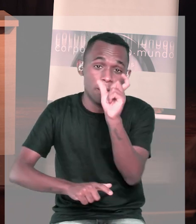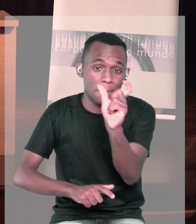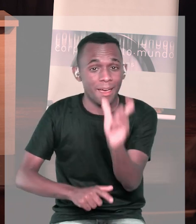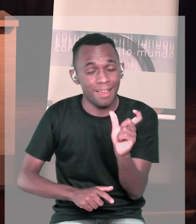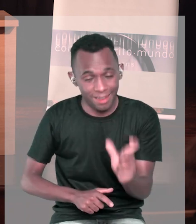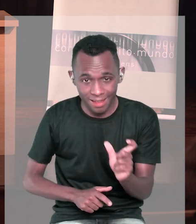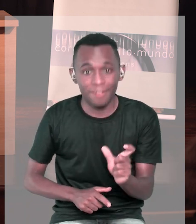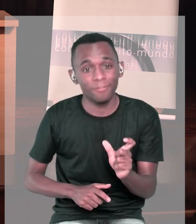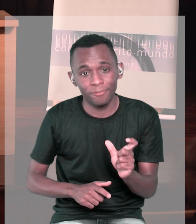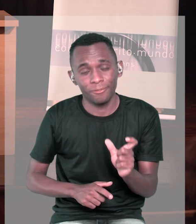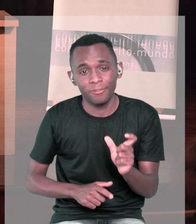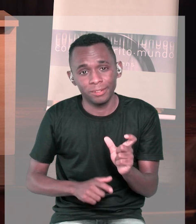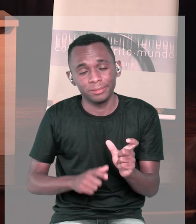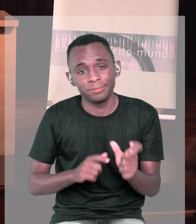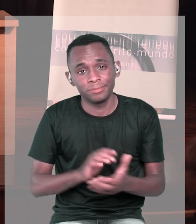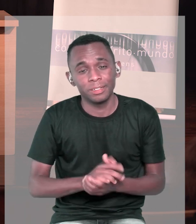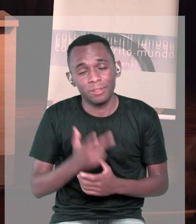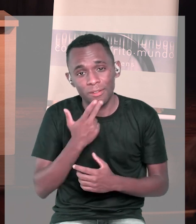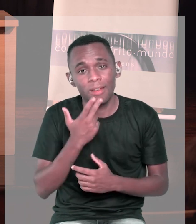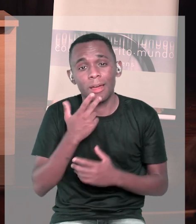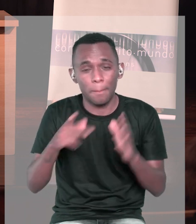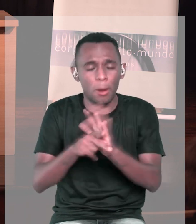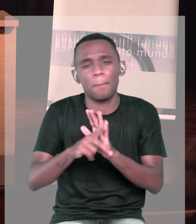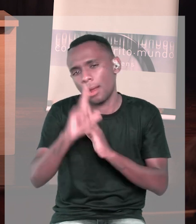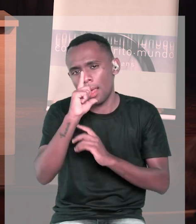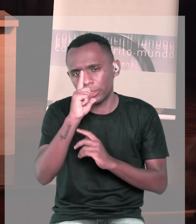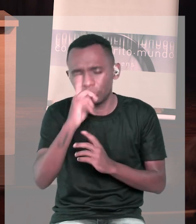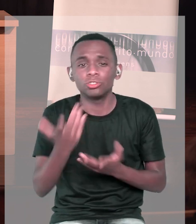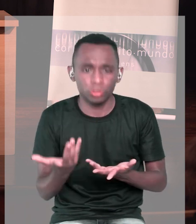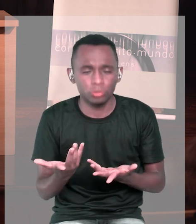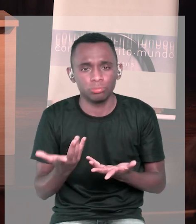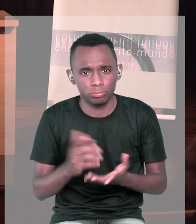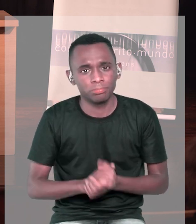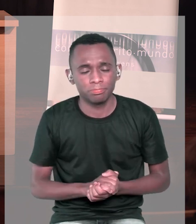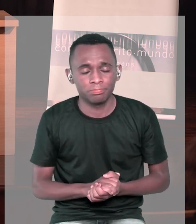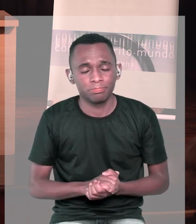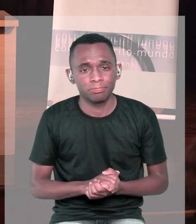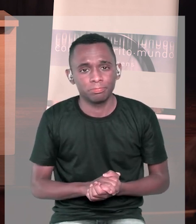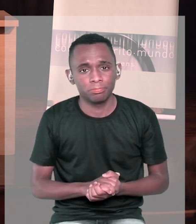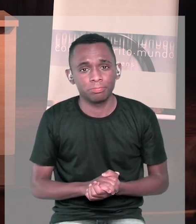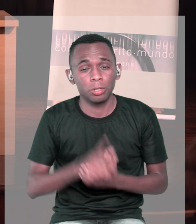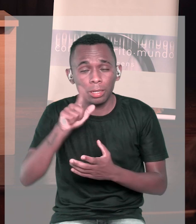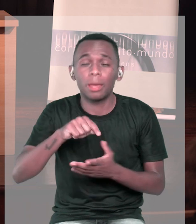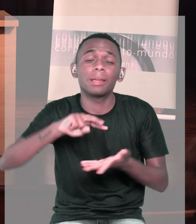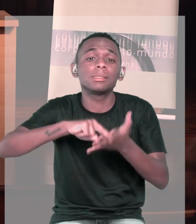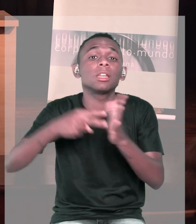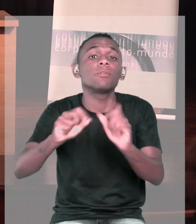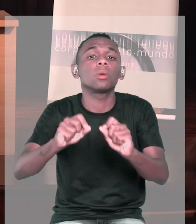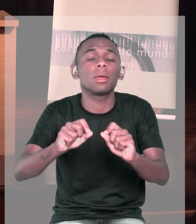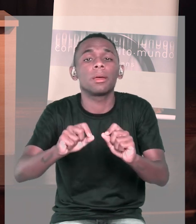que é okeiosis, a palavra latina que vem do princípio